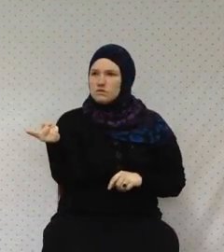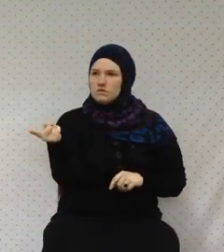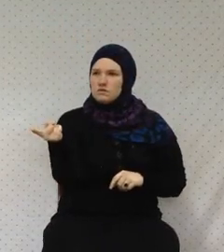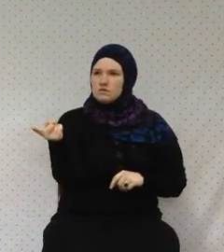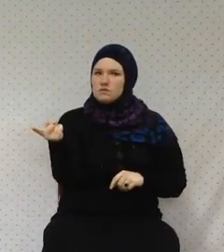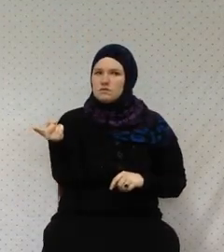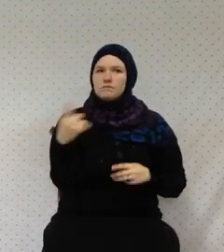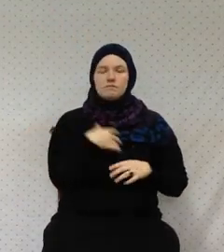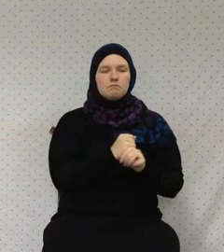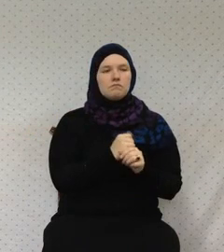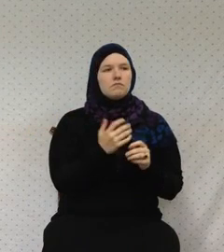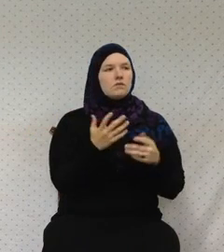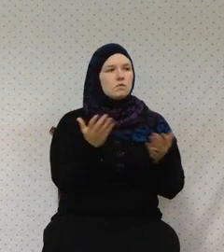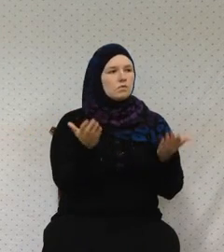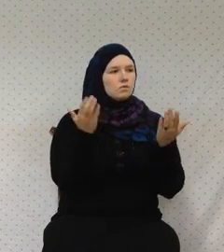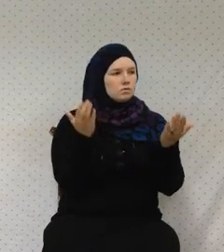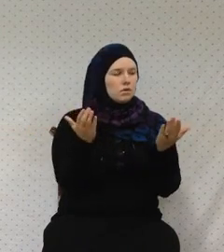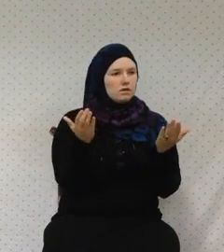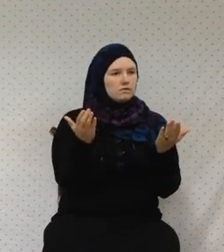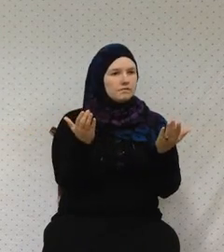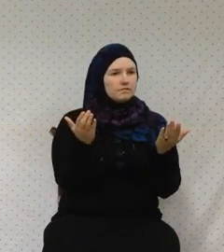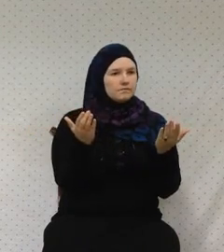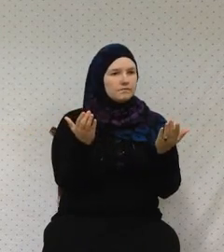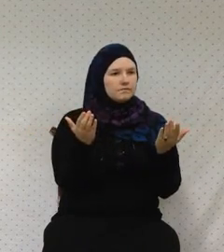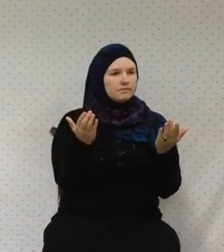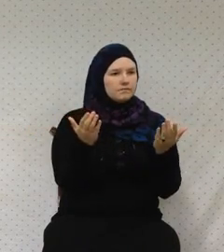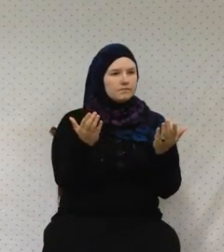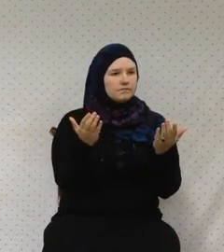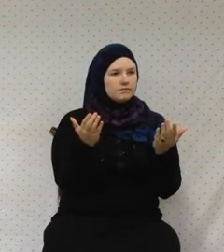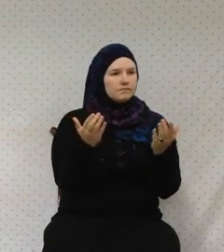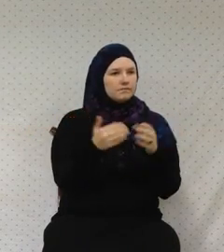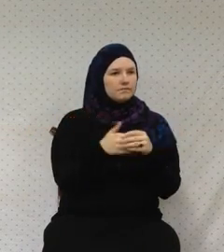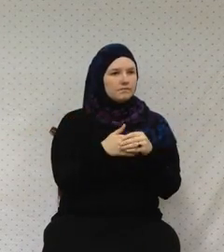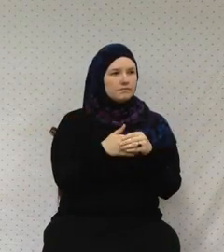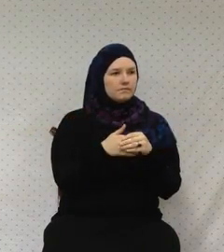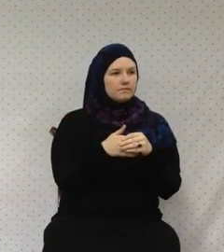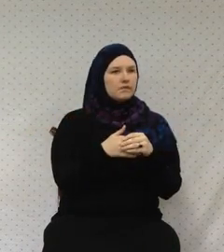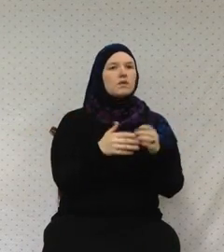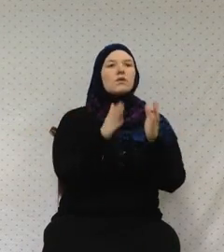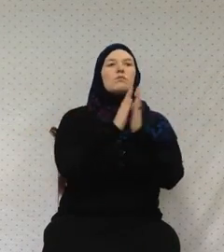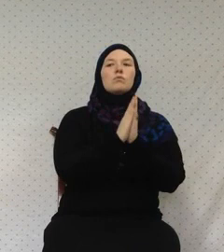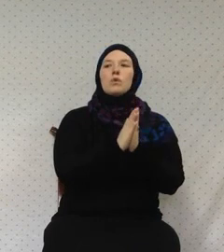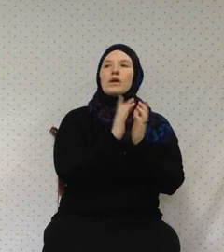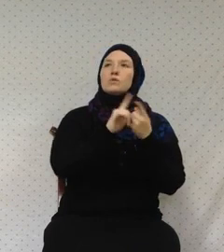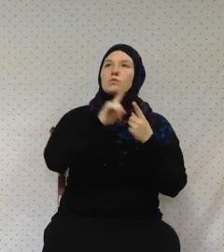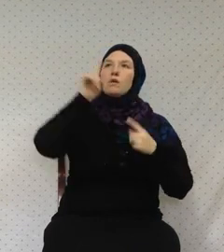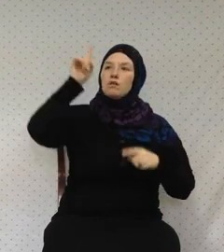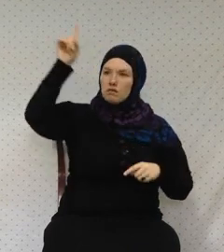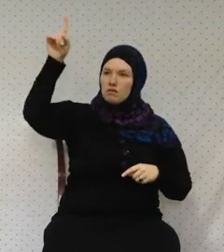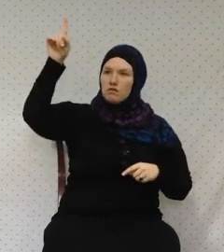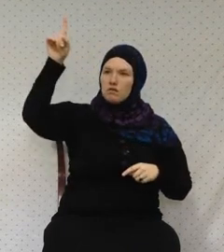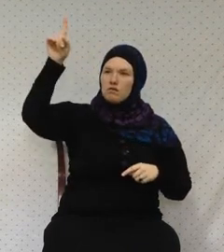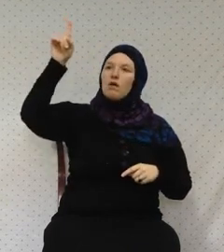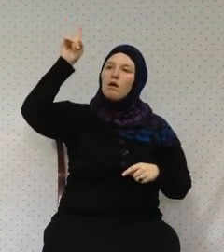وَإِذْ قَالَ رَبُّكُمْ وَقَالَ رَبُّكُمْ ادْعُونِي أَسْتَجِبْ لَكُمْ. Pray to me, and